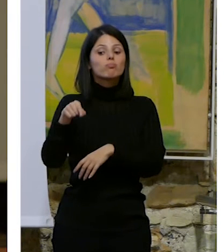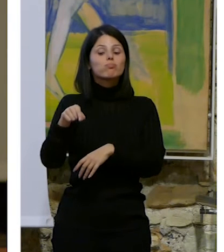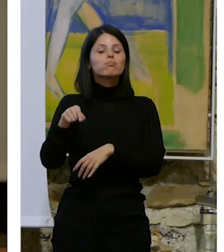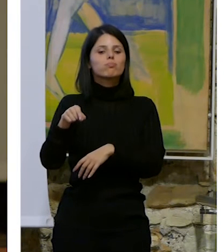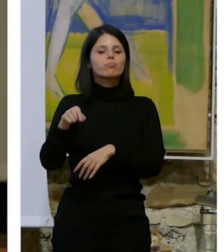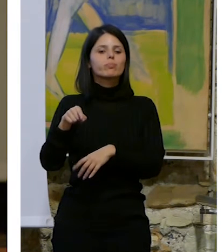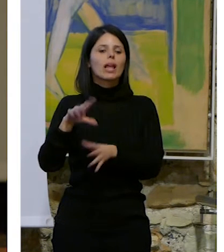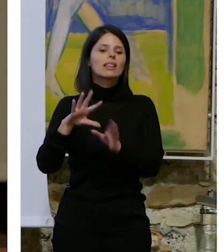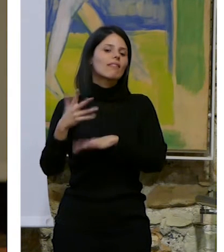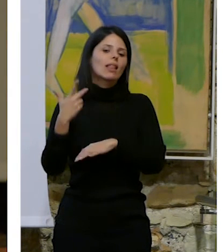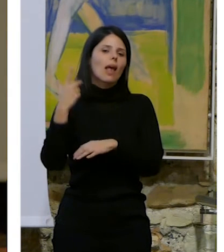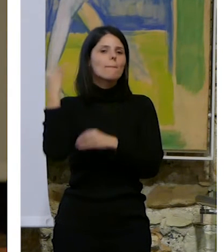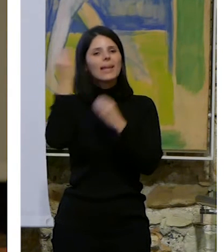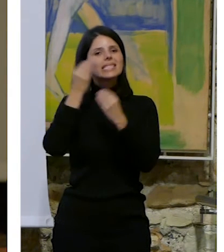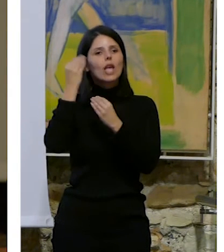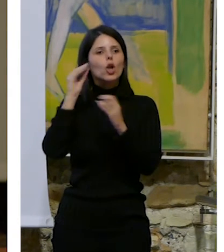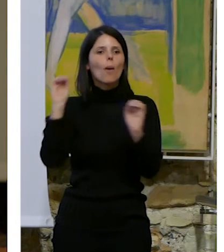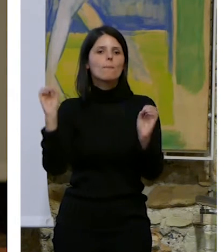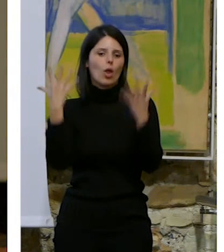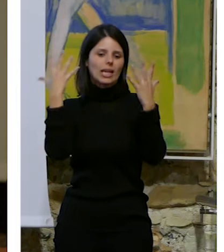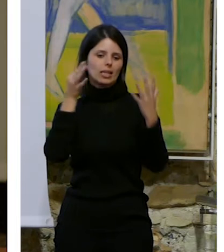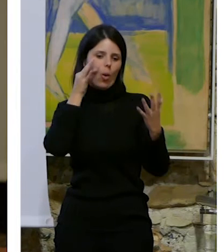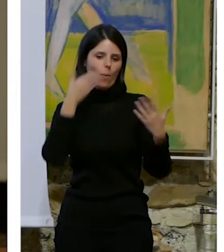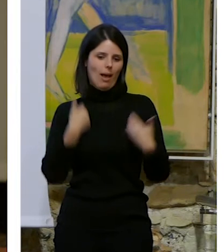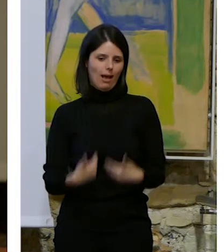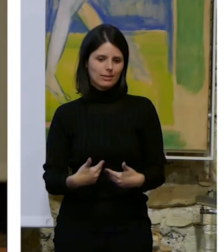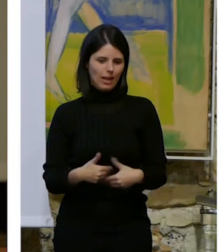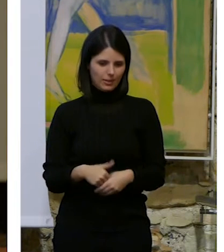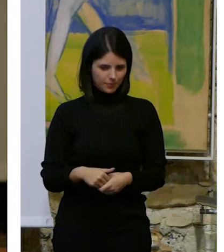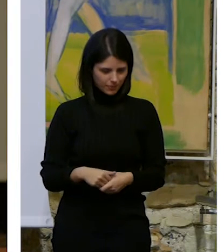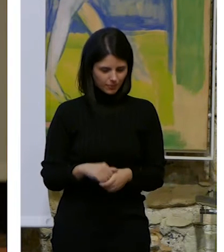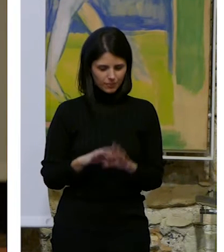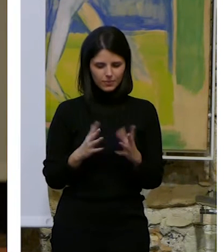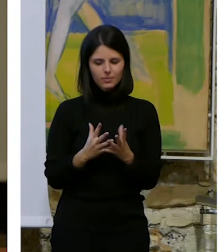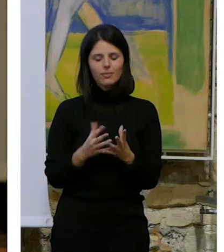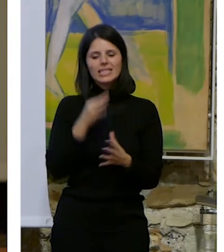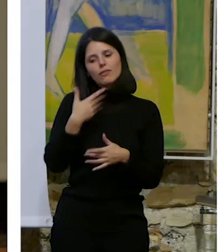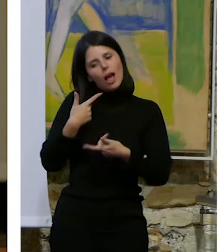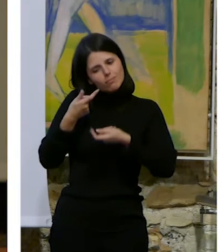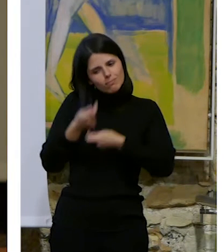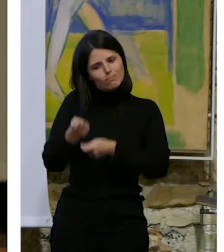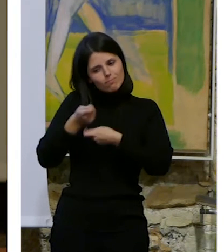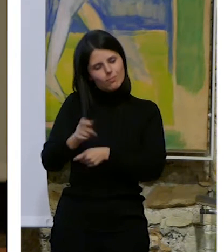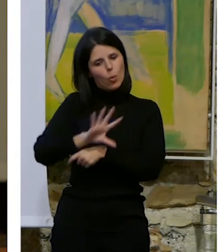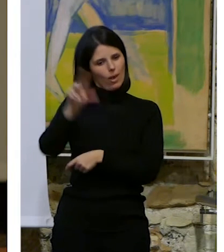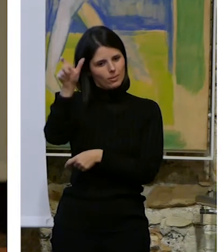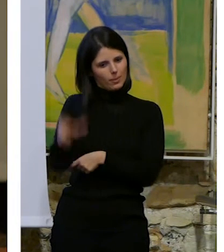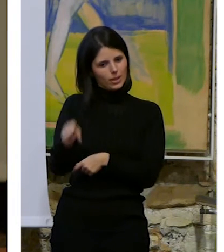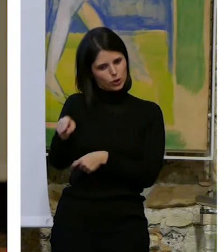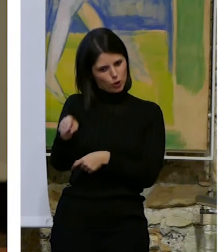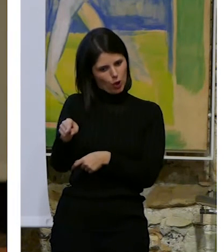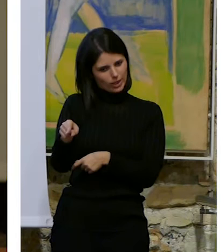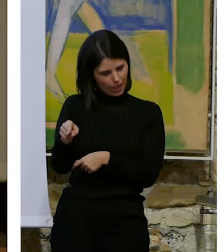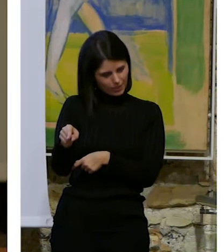la radice del pensiero della modernità umana, cioè nella forza di dover convincere l'altro. E in questo percorso